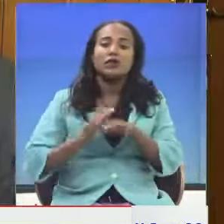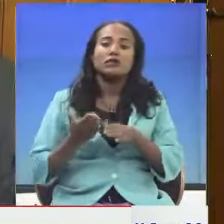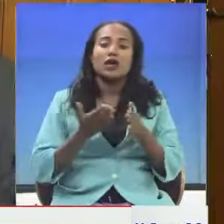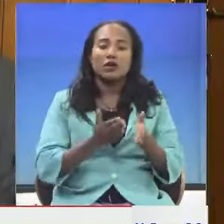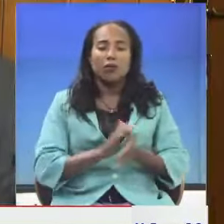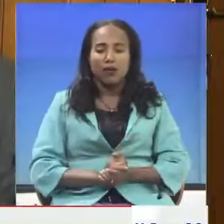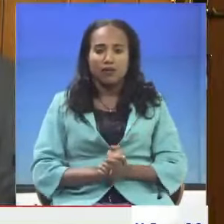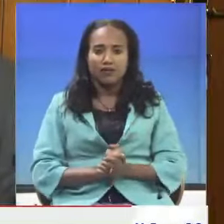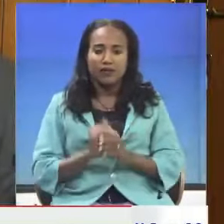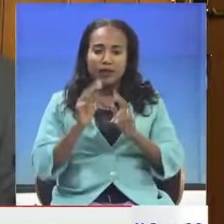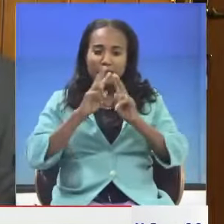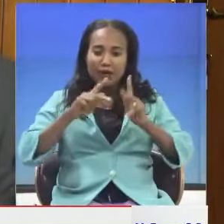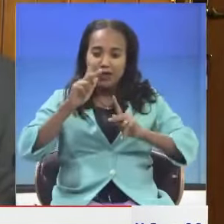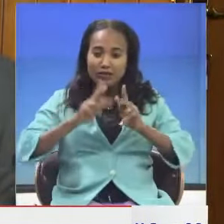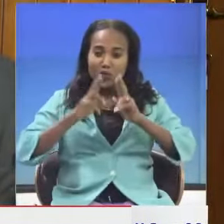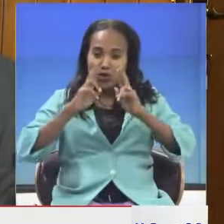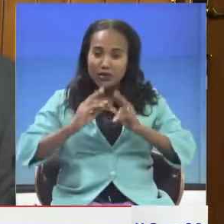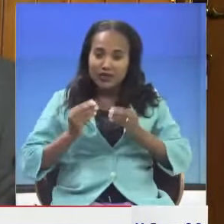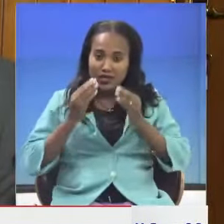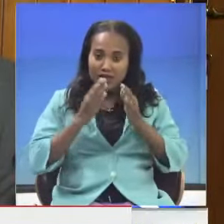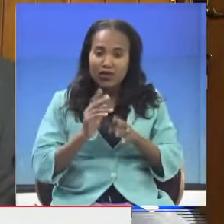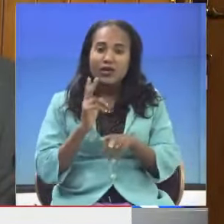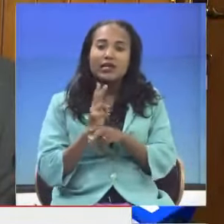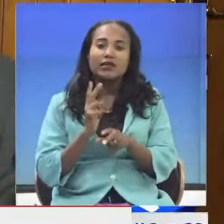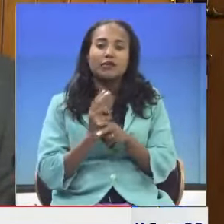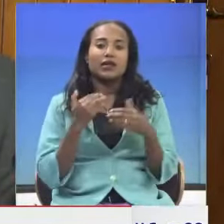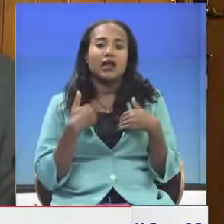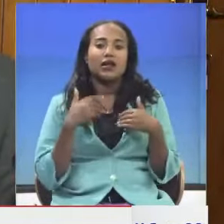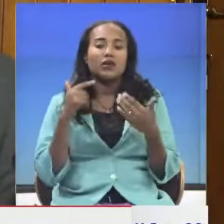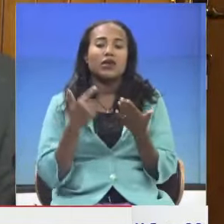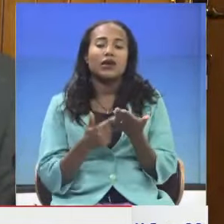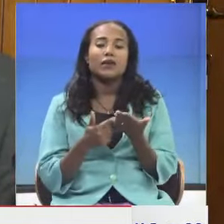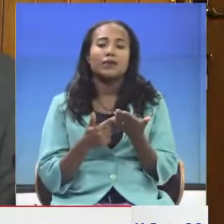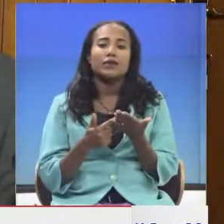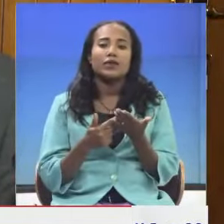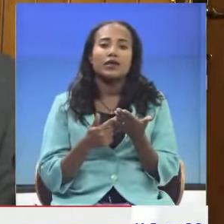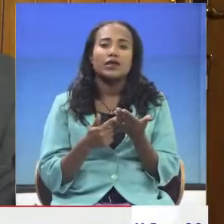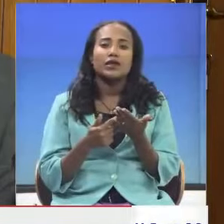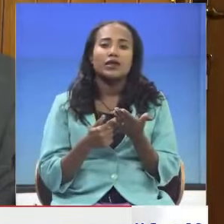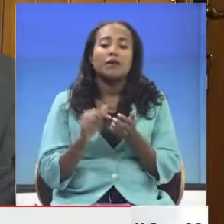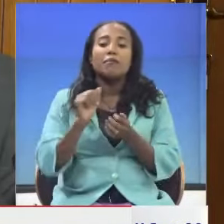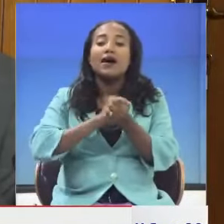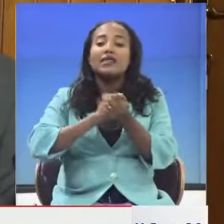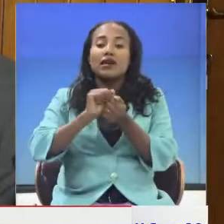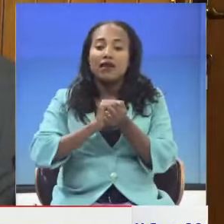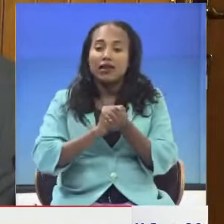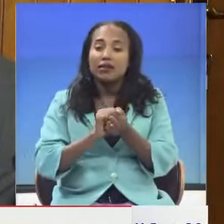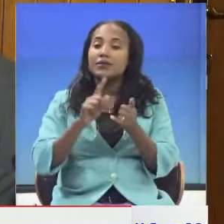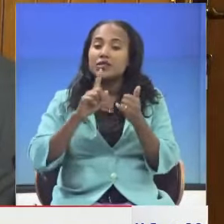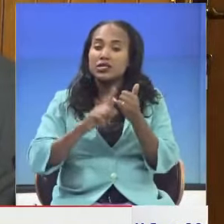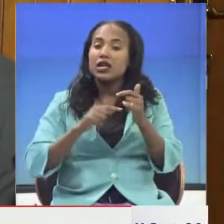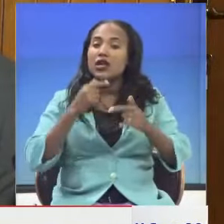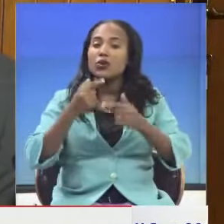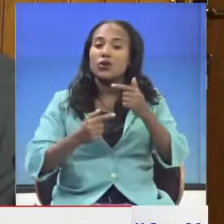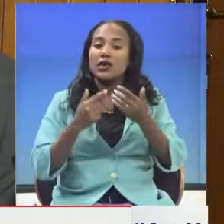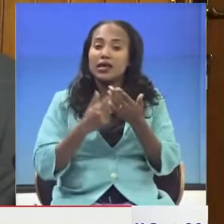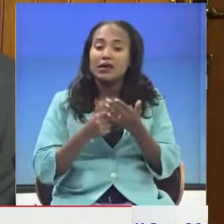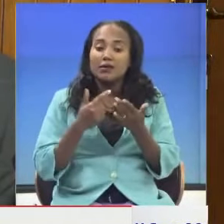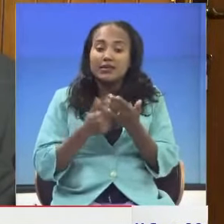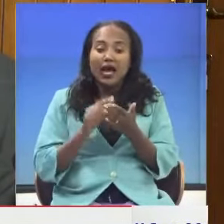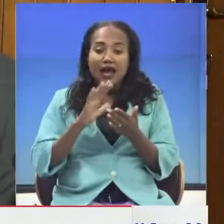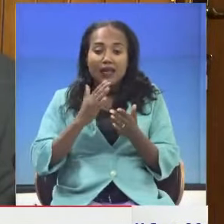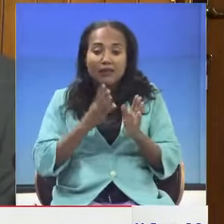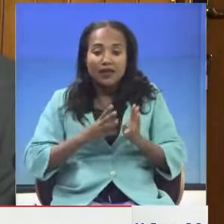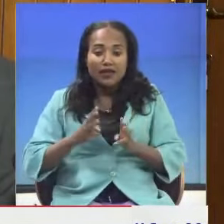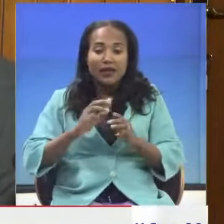ጥሪ አቅርበዋል። በጣም ለህዝቡ ክብር ሰጠን ነው እየጠበቅን ያለ ነው። ይሄ ማጣፊያው ይጠፋል መጨረሻ ላይ ሄዶ ይሄ